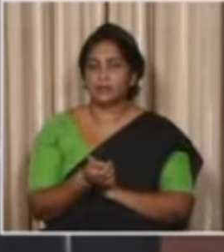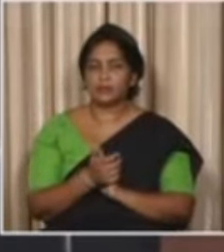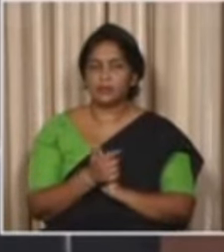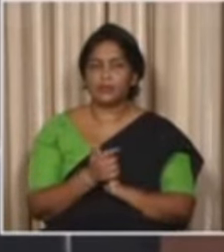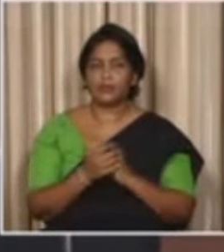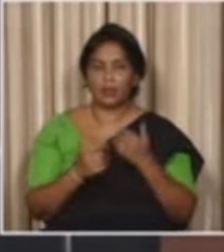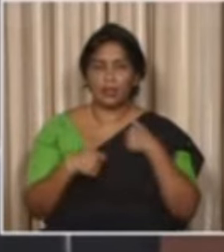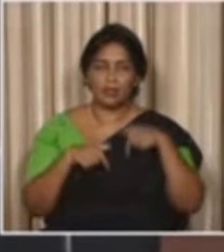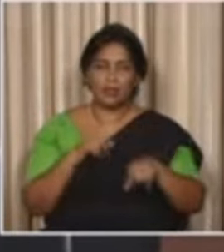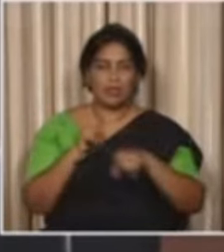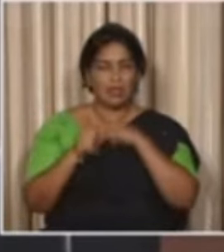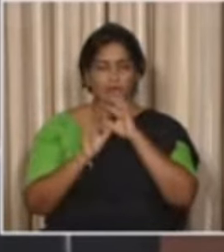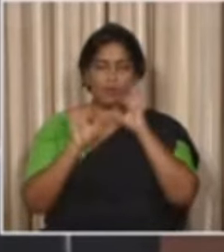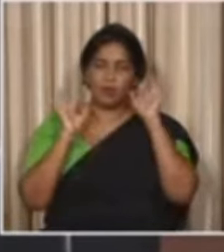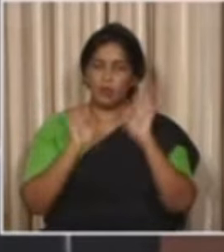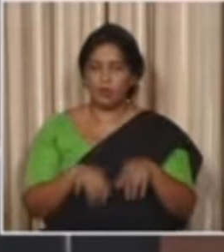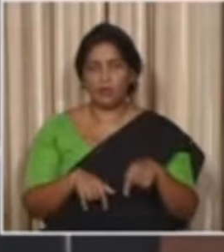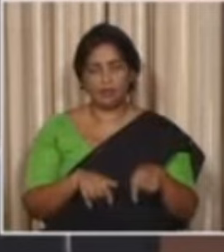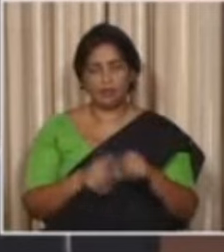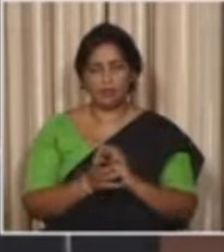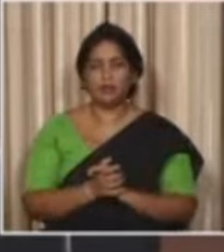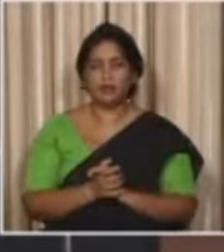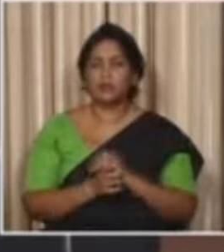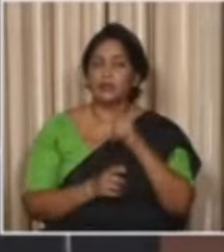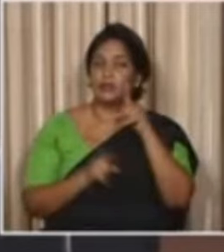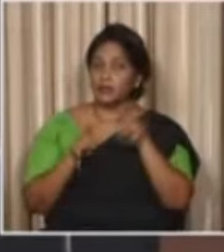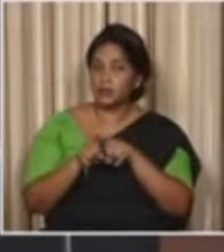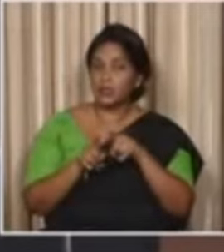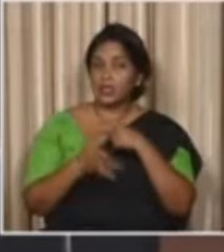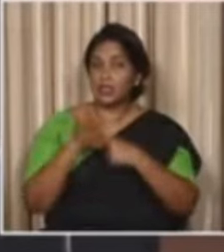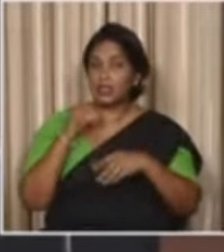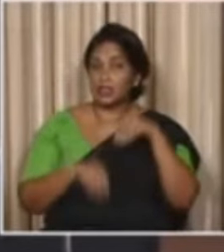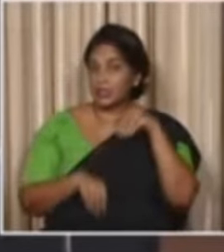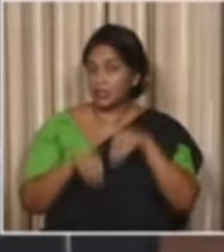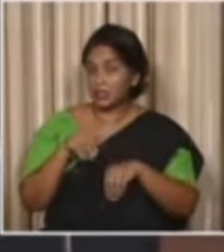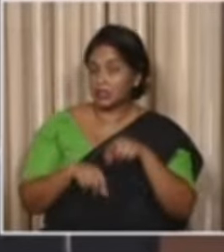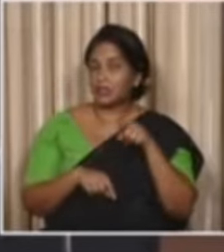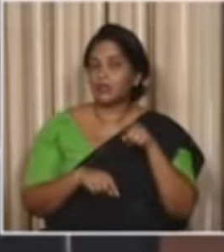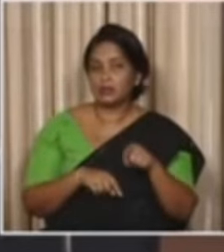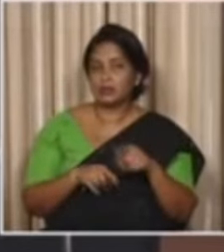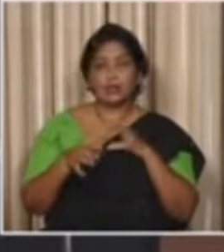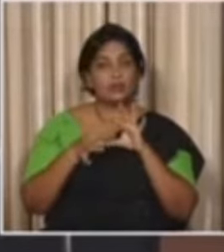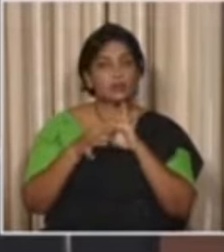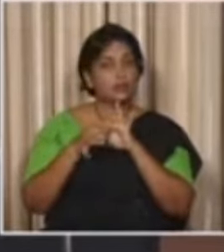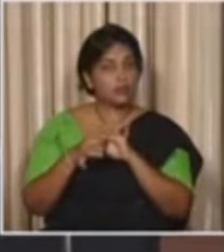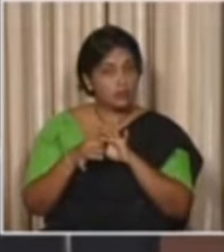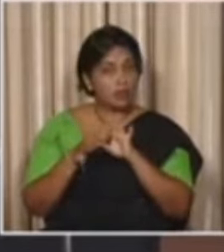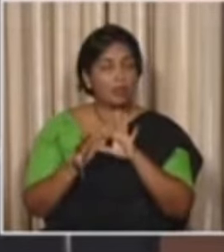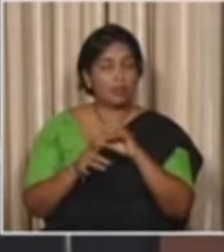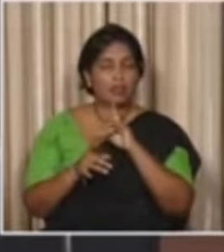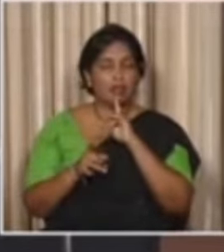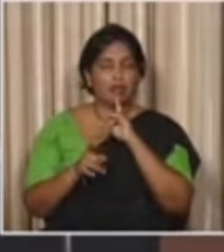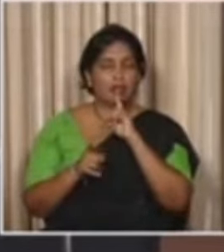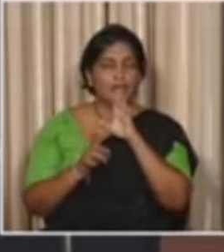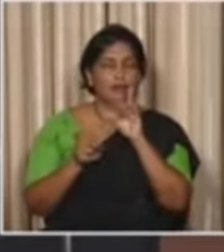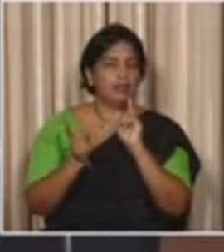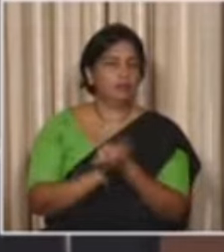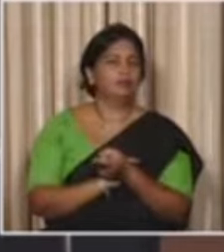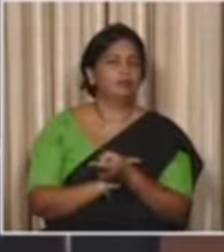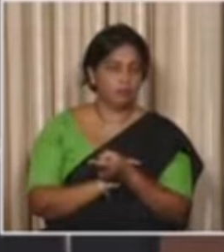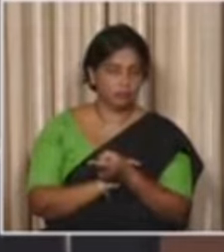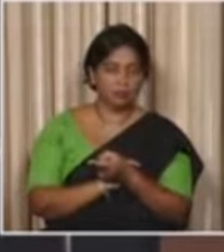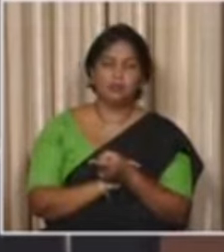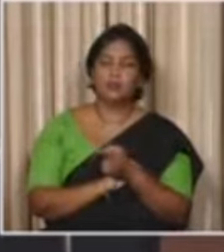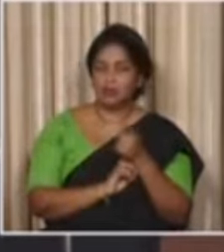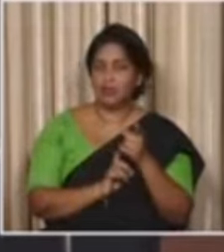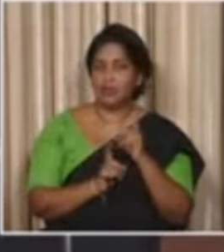අපි ඒවා මෙතන කතා කරන්න ඕනේ නැහැ. එම නිසා මේ දේශපාලනයට සම්බන්ධ වෙල හැංගුවා.